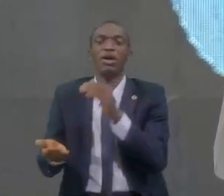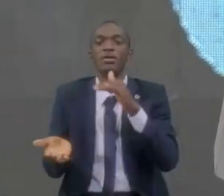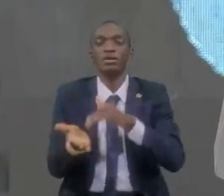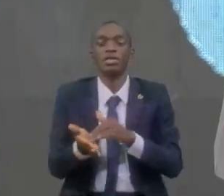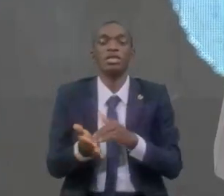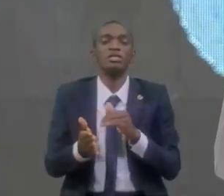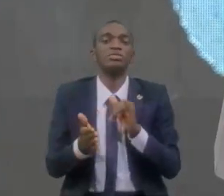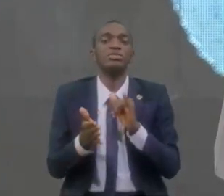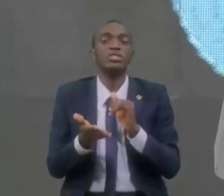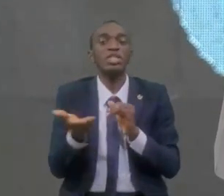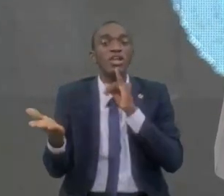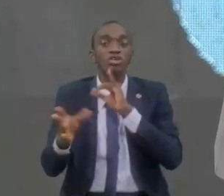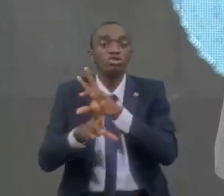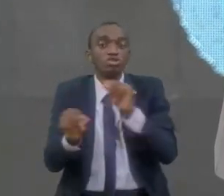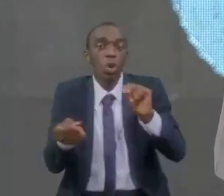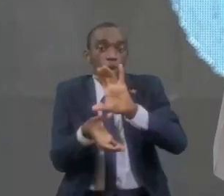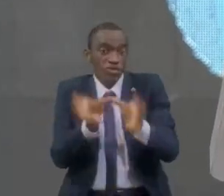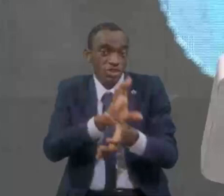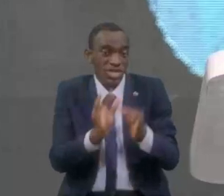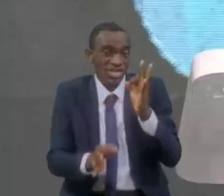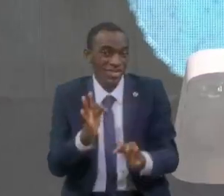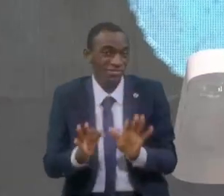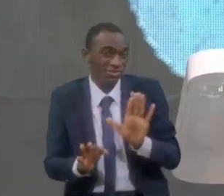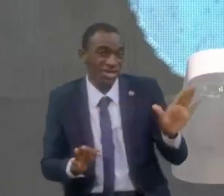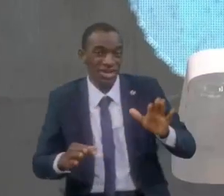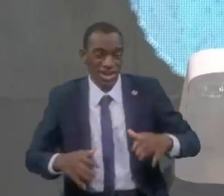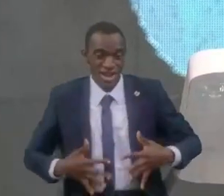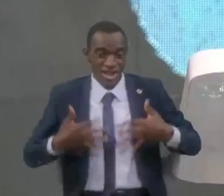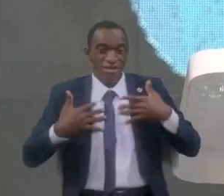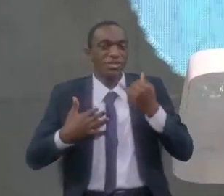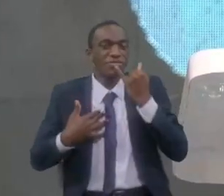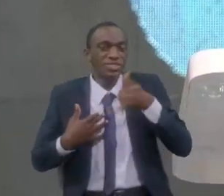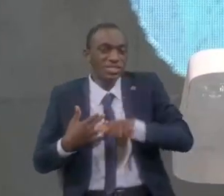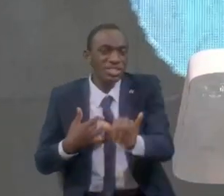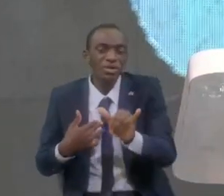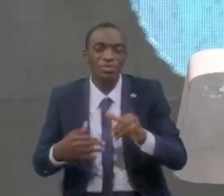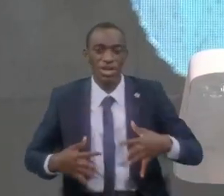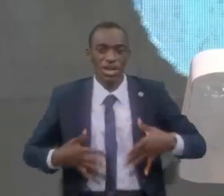conversion. C'est ta vie est toujours la vie de péché.